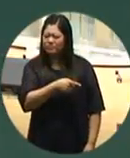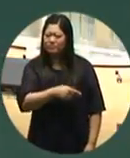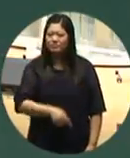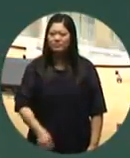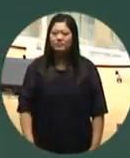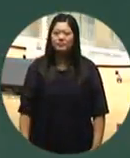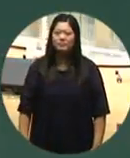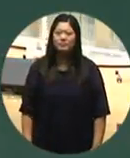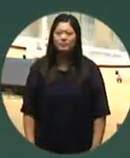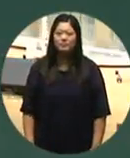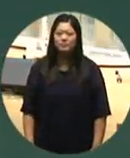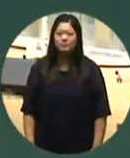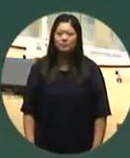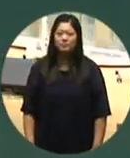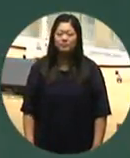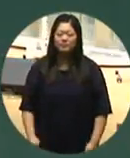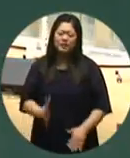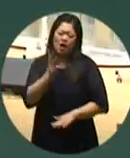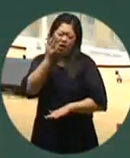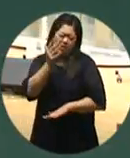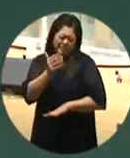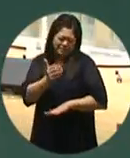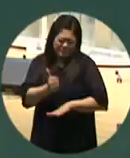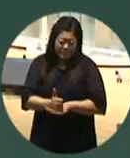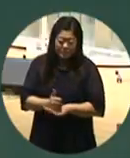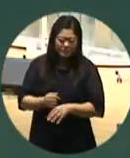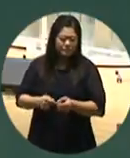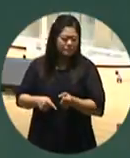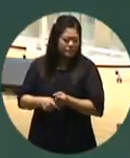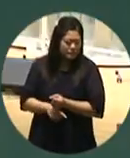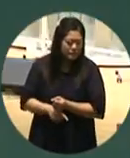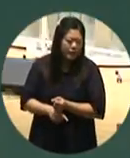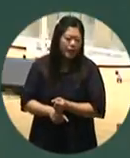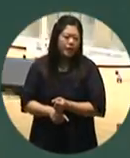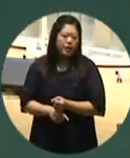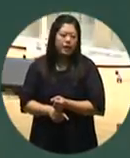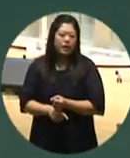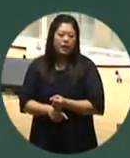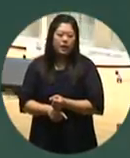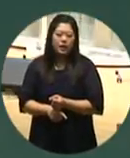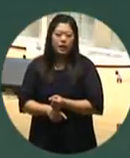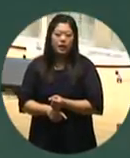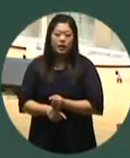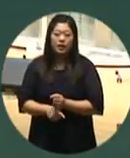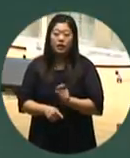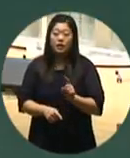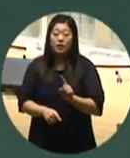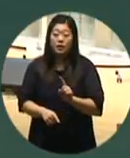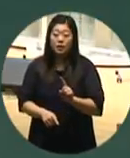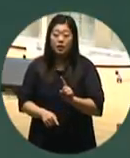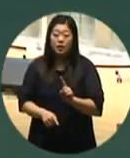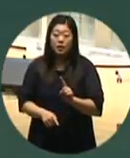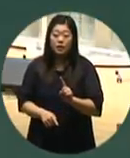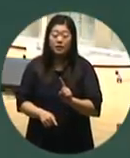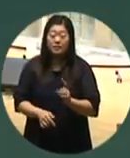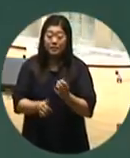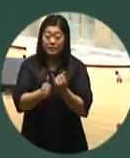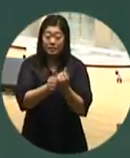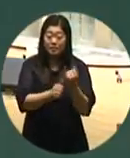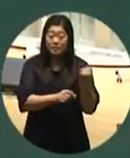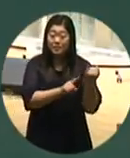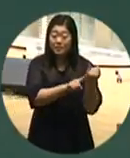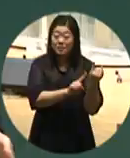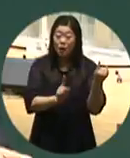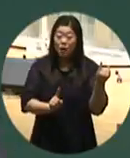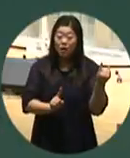that strange? 나중에 이유를 알았어요. Later on, he realized the reason. 멀쩡한 이 여집사가 말이요,